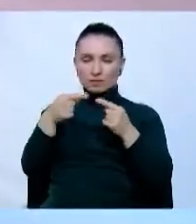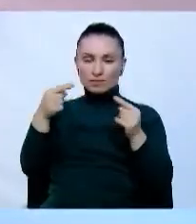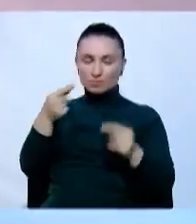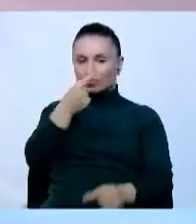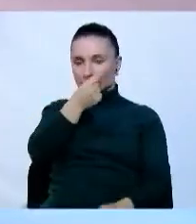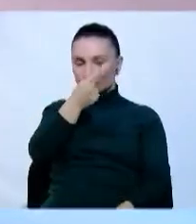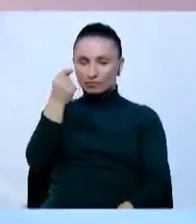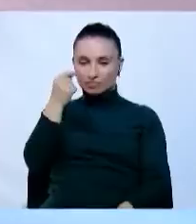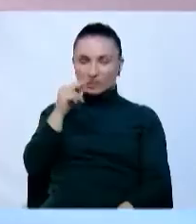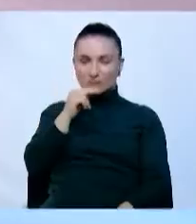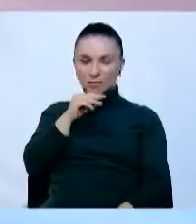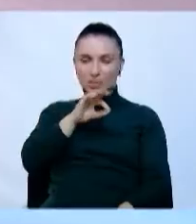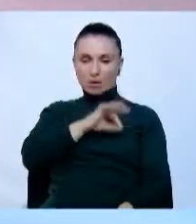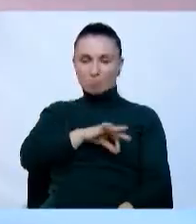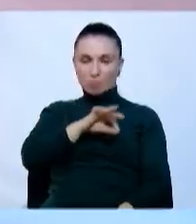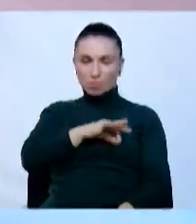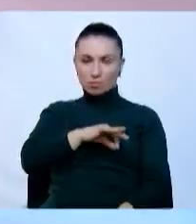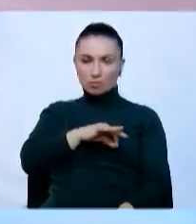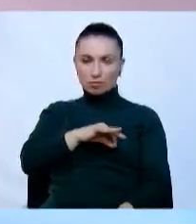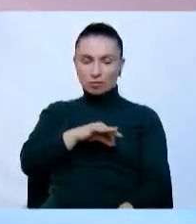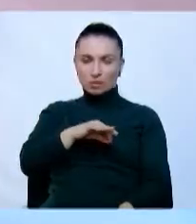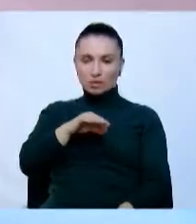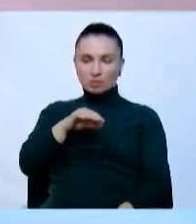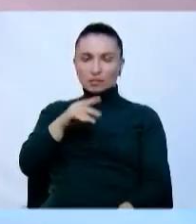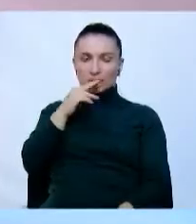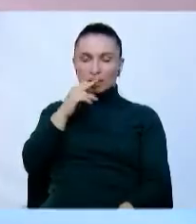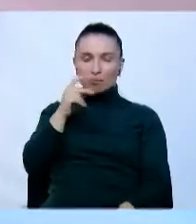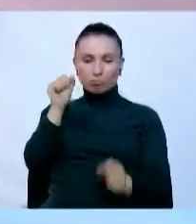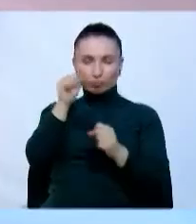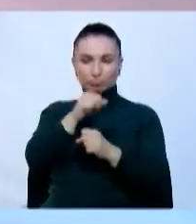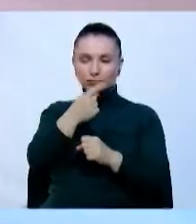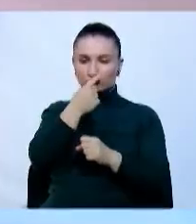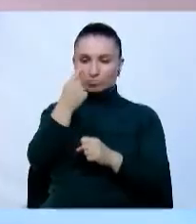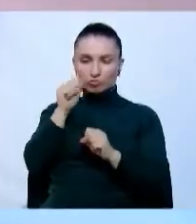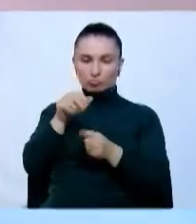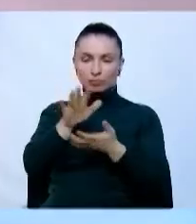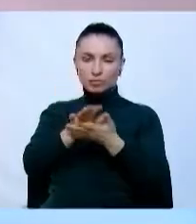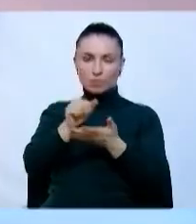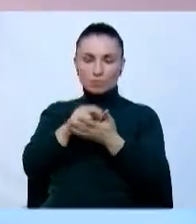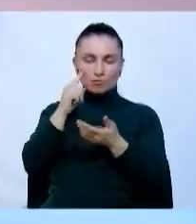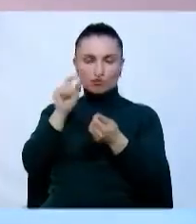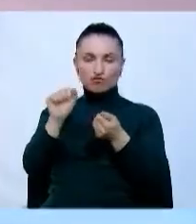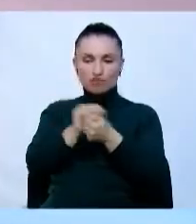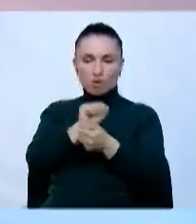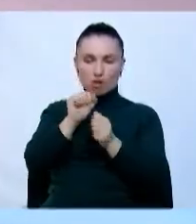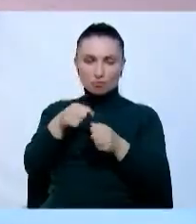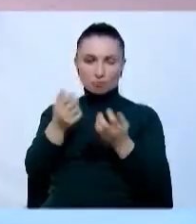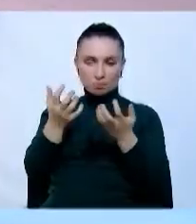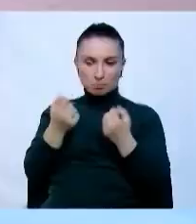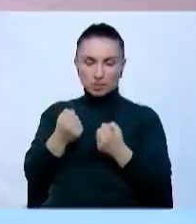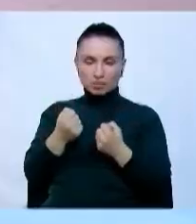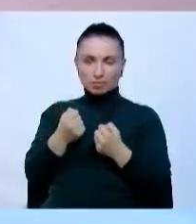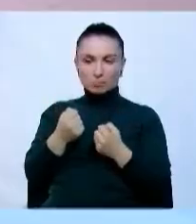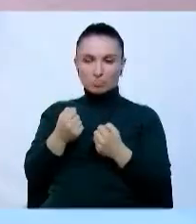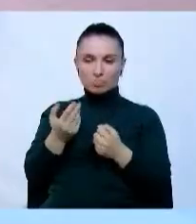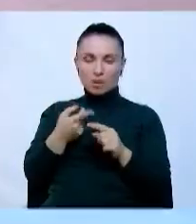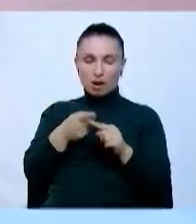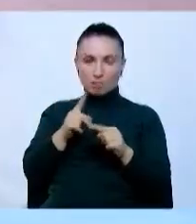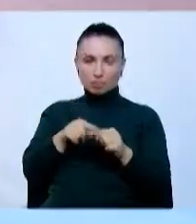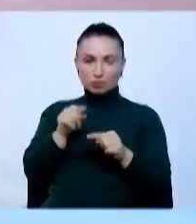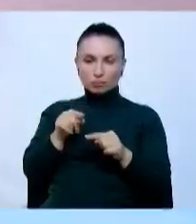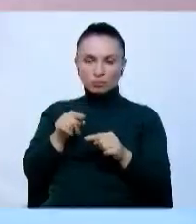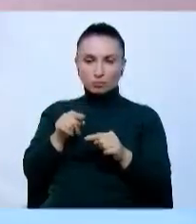ტიპის პრეპარატის გამოყენება იწვევს ეპითელიუმის დაზიანებას, რაც მშრალი თვალის სინდრომთან არის შემდგომში დაკავშირებული.